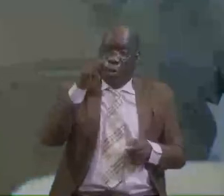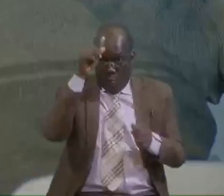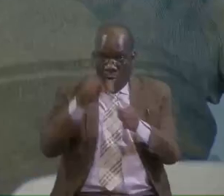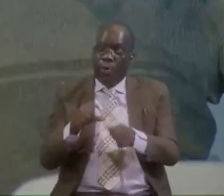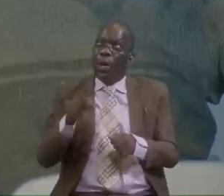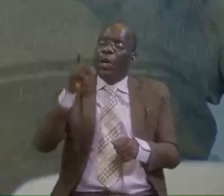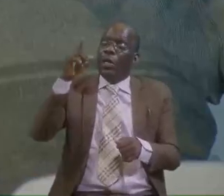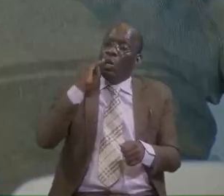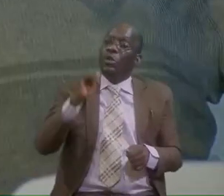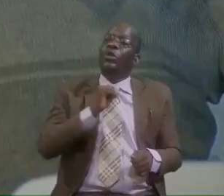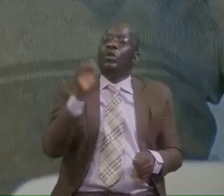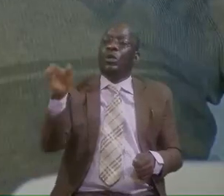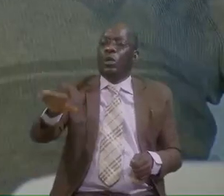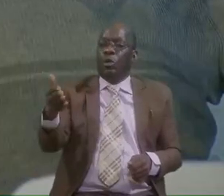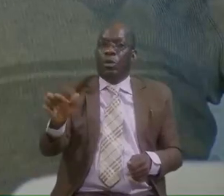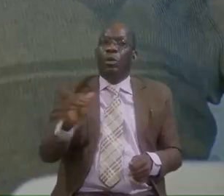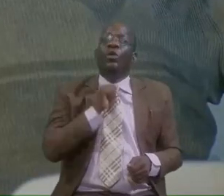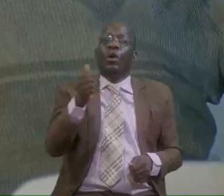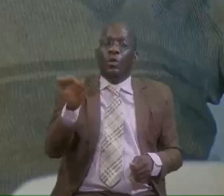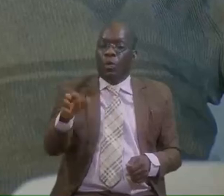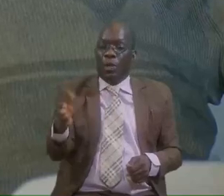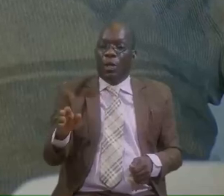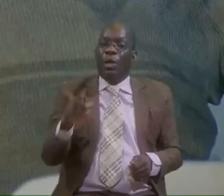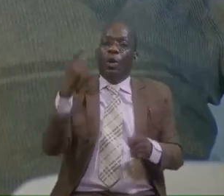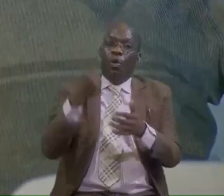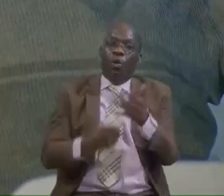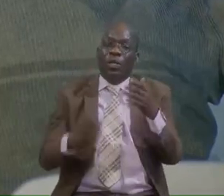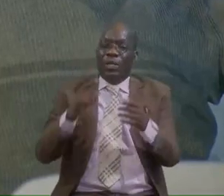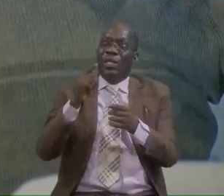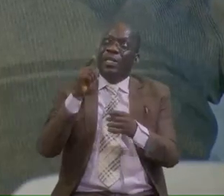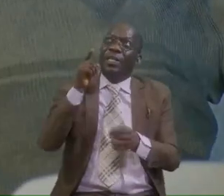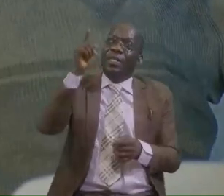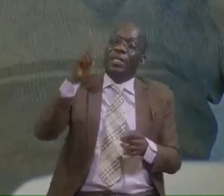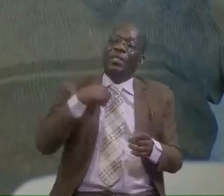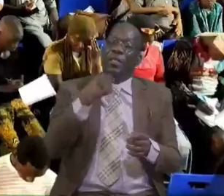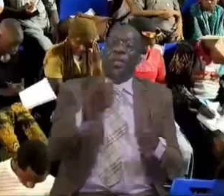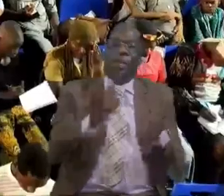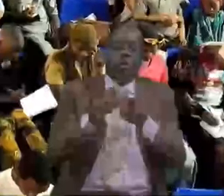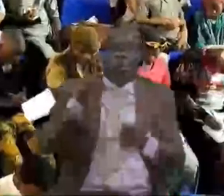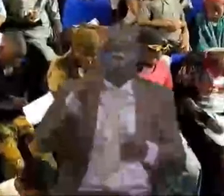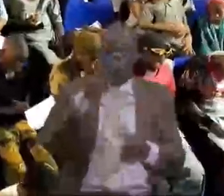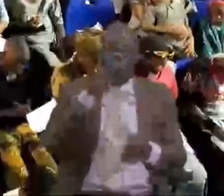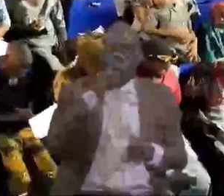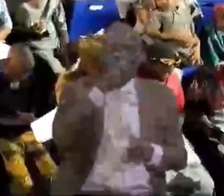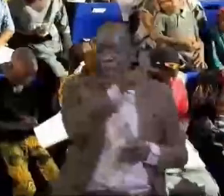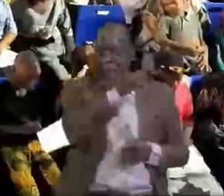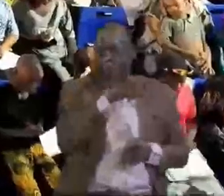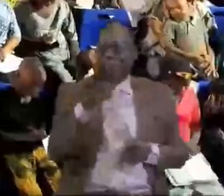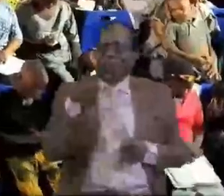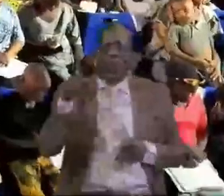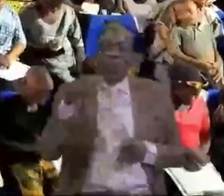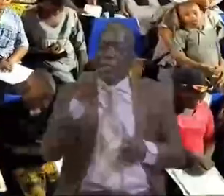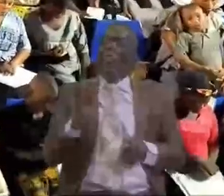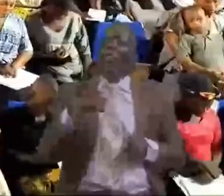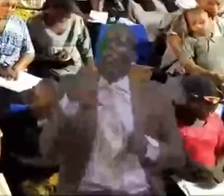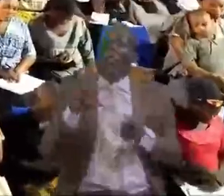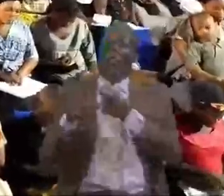intercesseur impartial. Ce qu'il avait dit à cet homme, il te le dit à toi ce